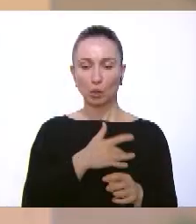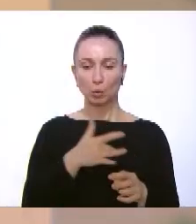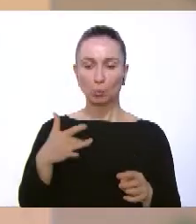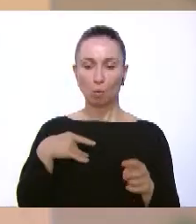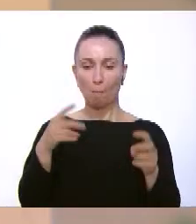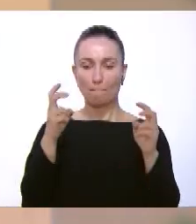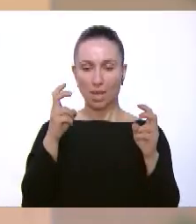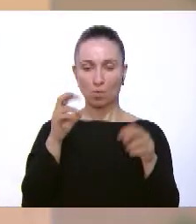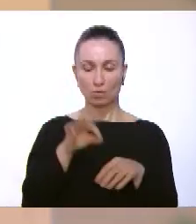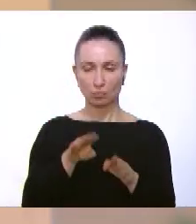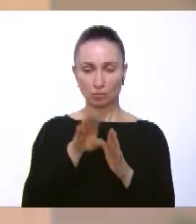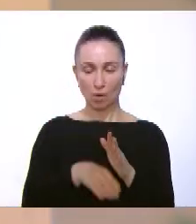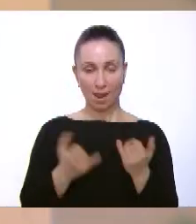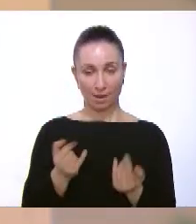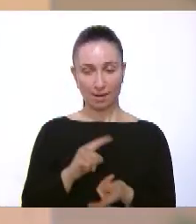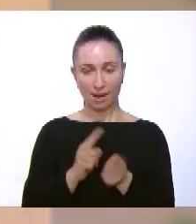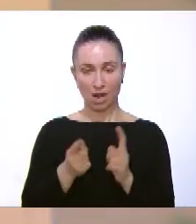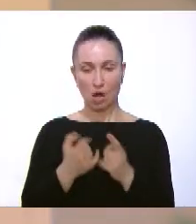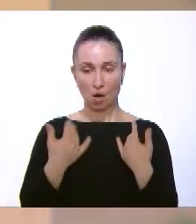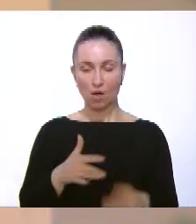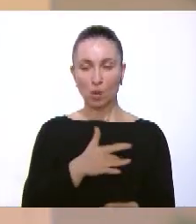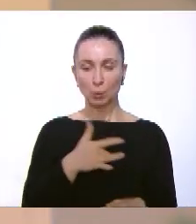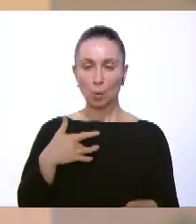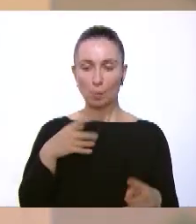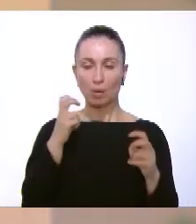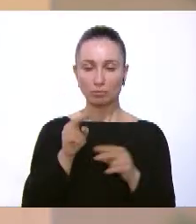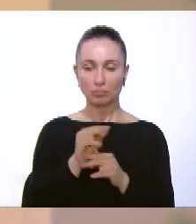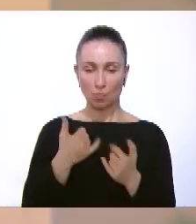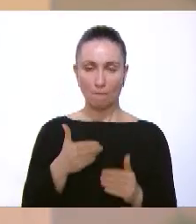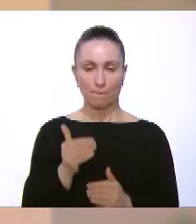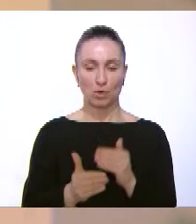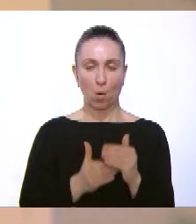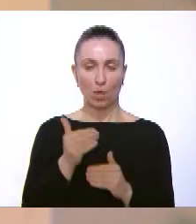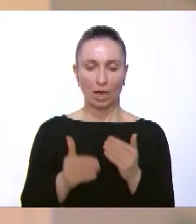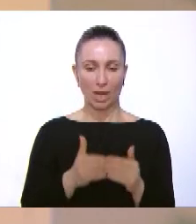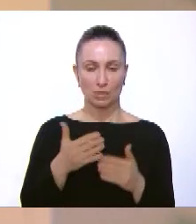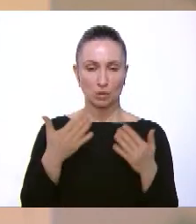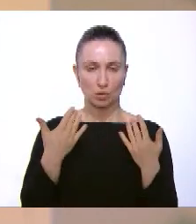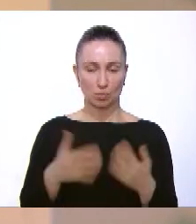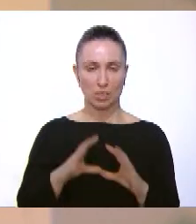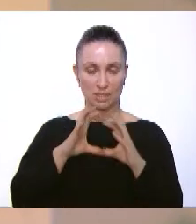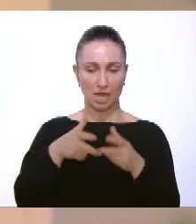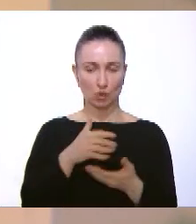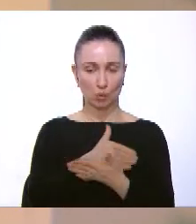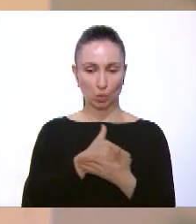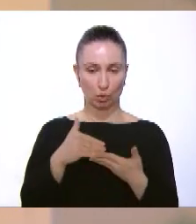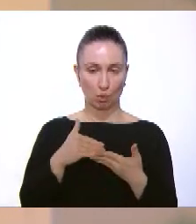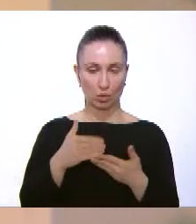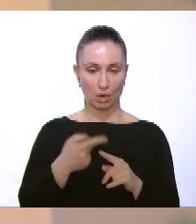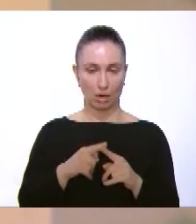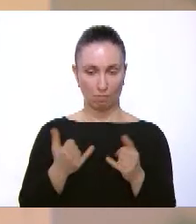პროგრესის კუთხით და ეს აღინიშნა ერთ სახელმწიფო საერთაშორისო ფორუმზე და იმ ეს